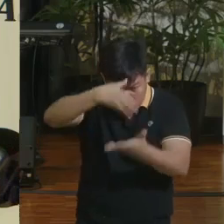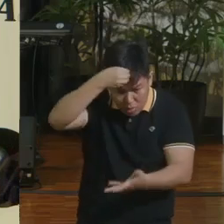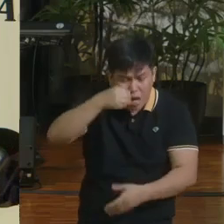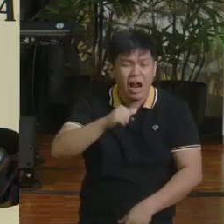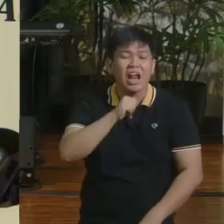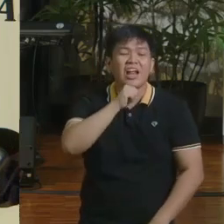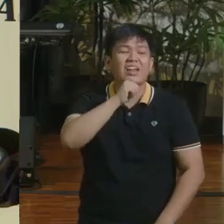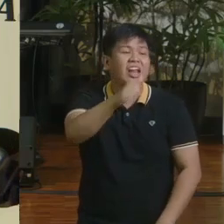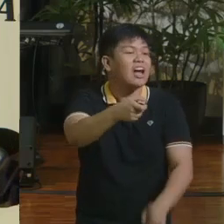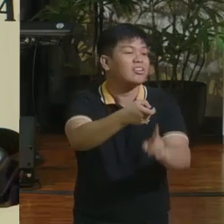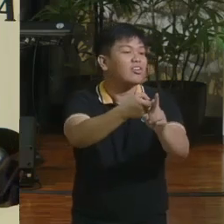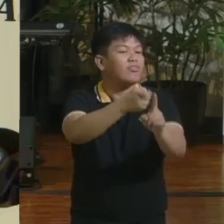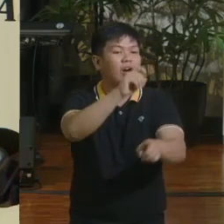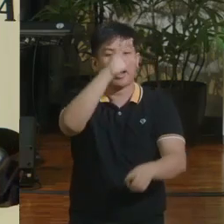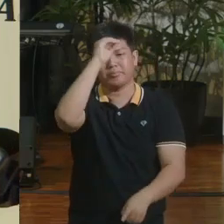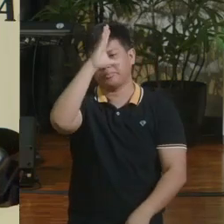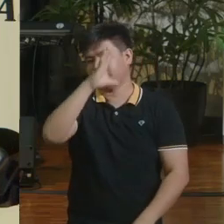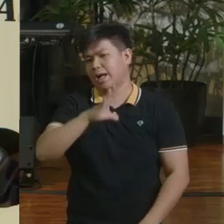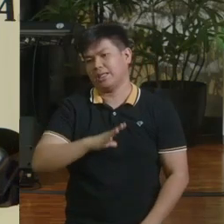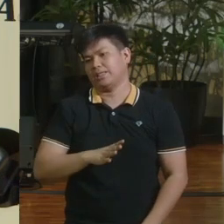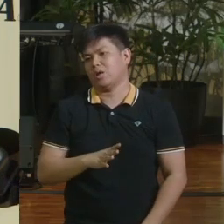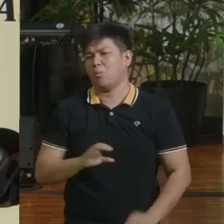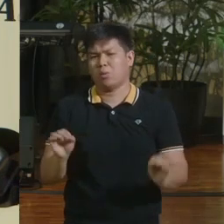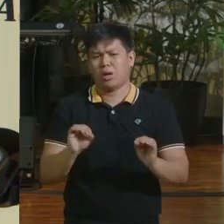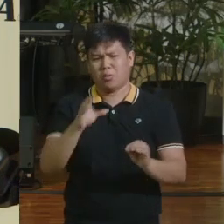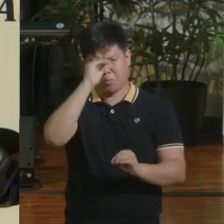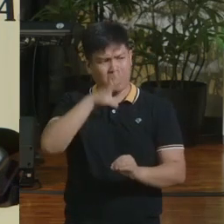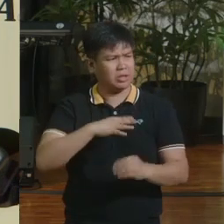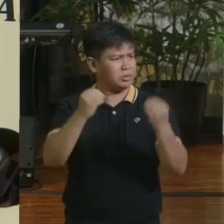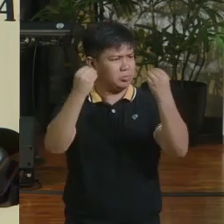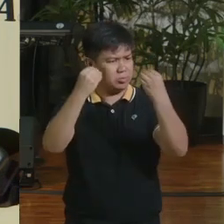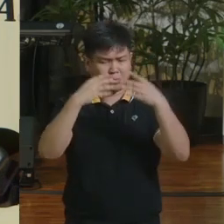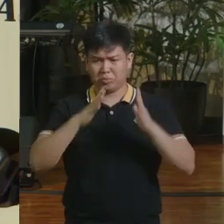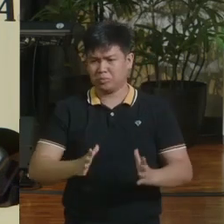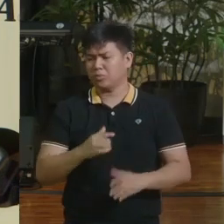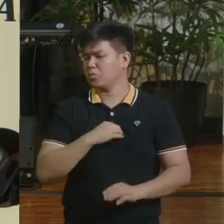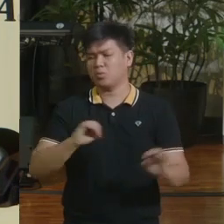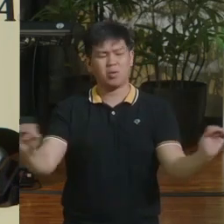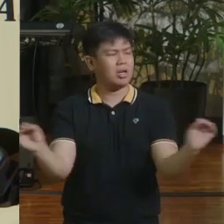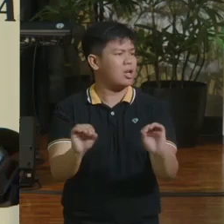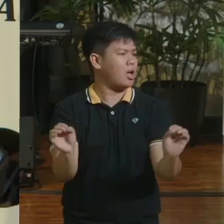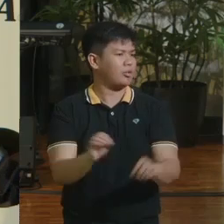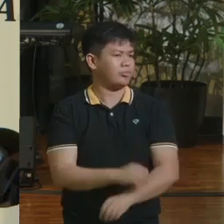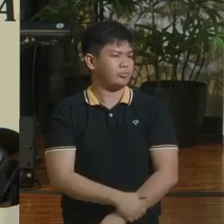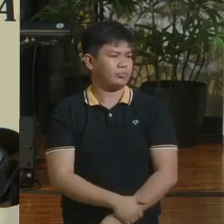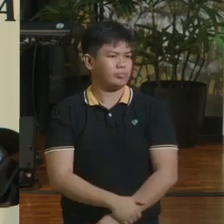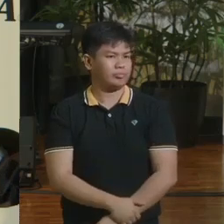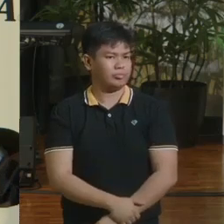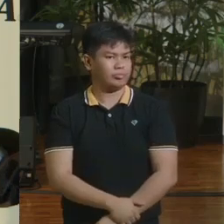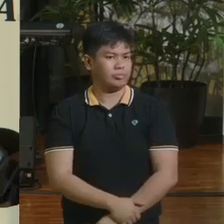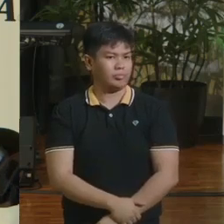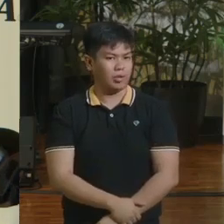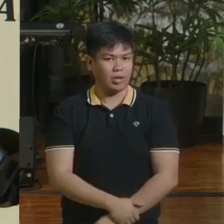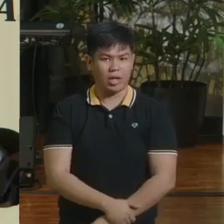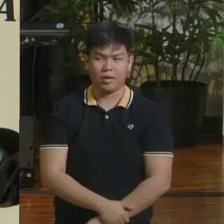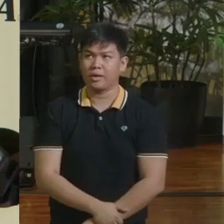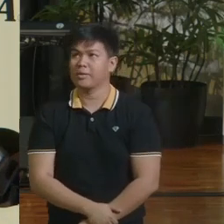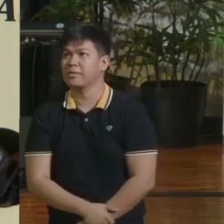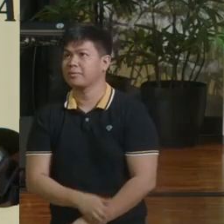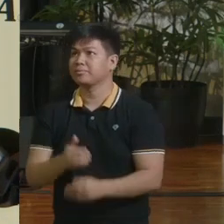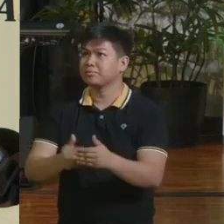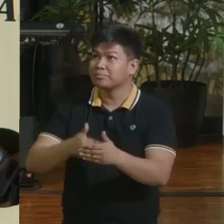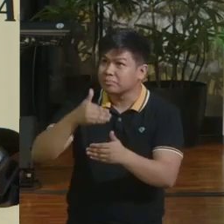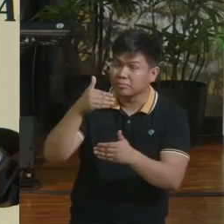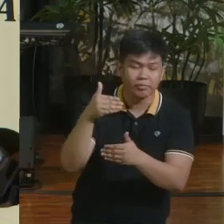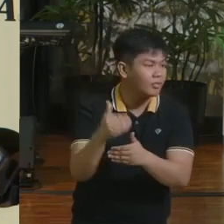man's gospel. Pangalawa, so hindi nagmula sa tao, o itinuro sa kanya ng kahit